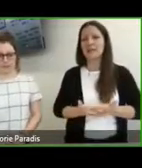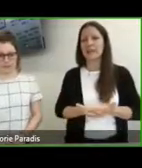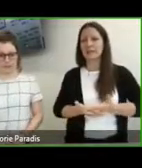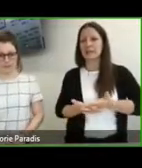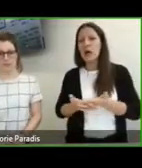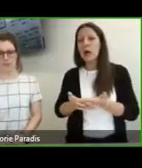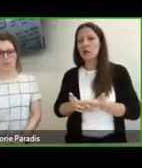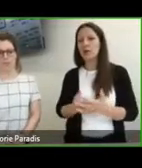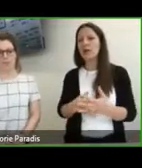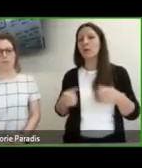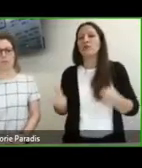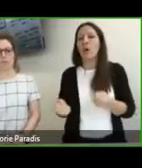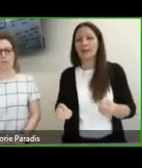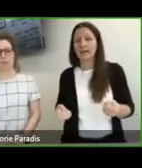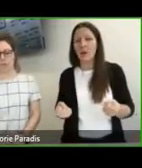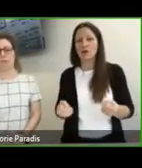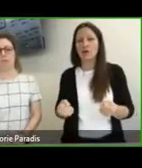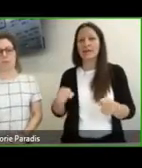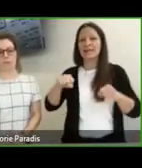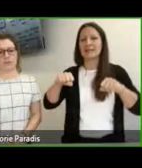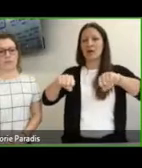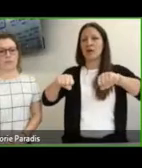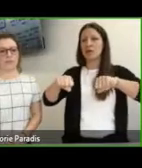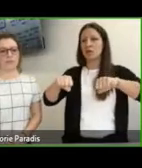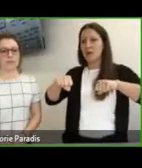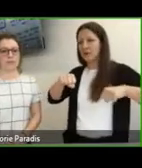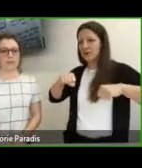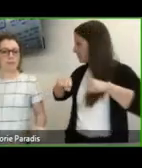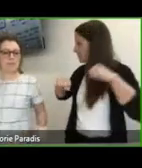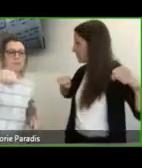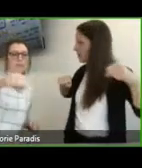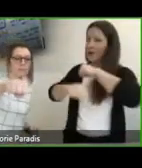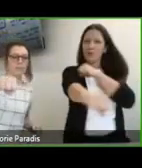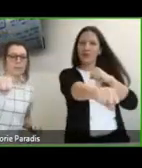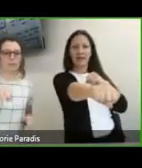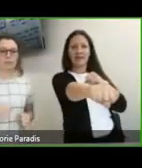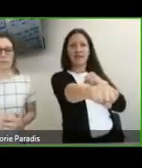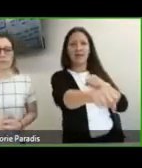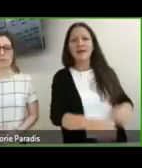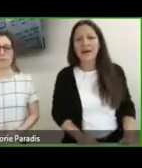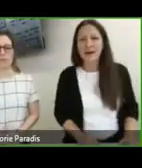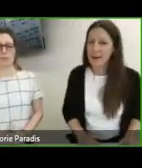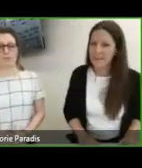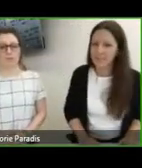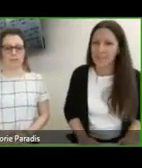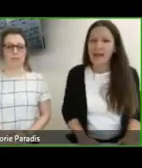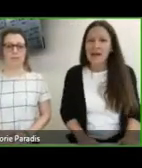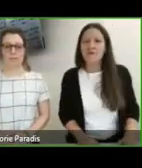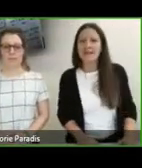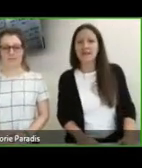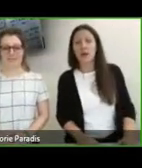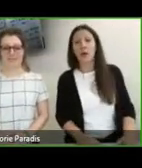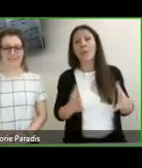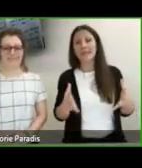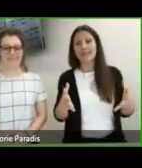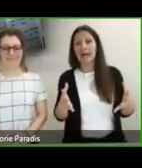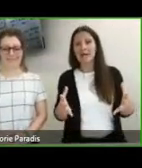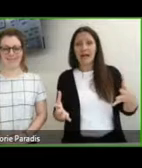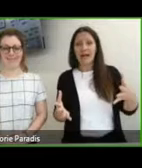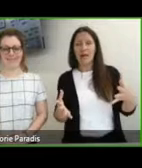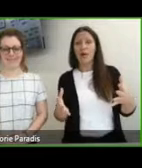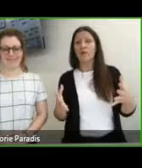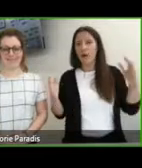à des stratégies pour donner un pouvoir d'action aux jeunes, et c'est là le choix de l'emoji, là, pouvoir d'action face aux